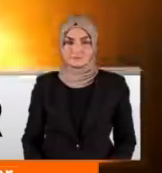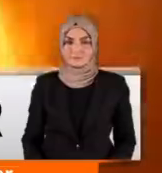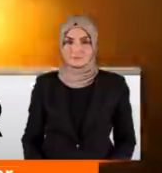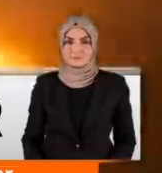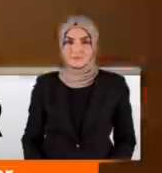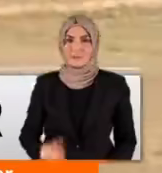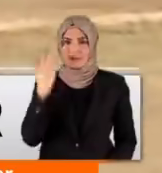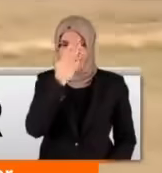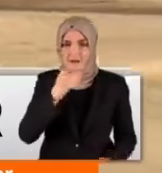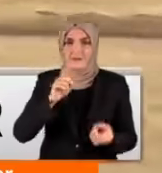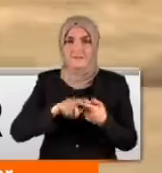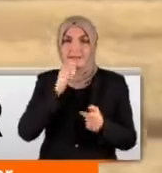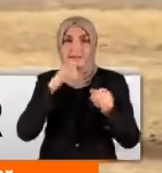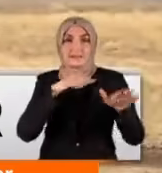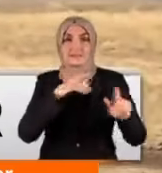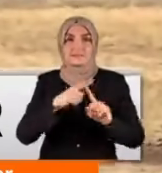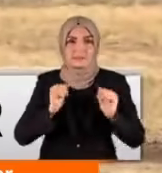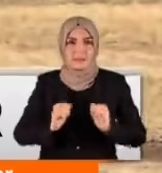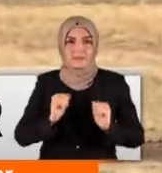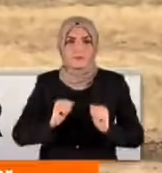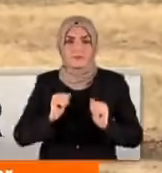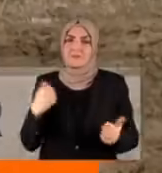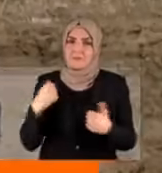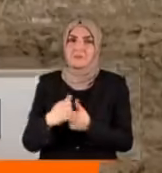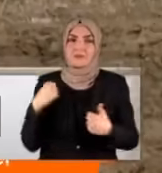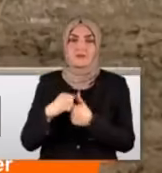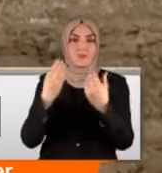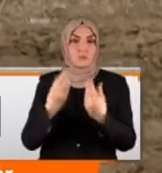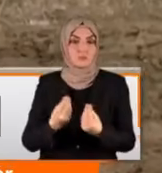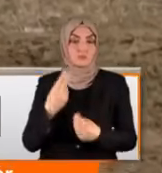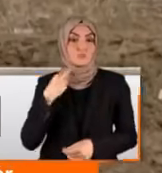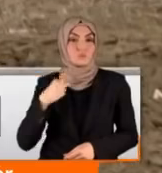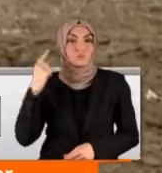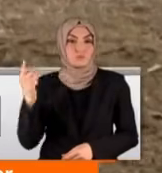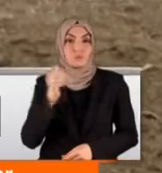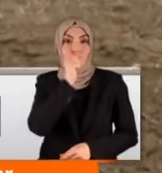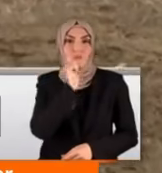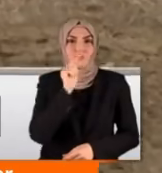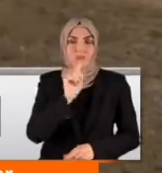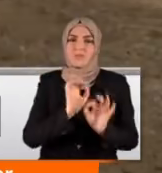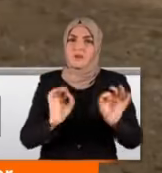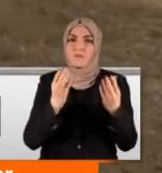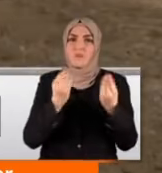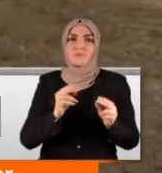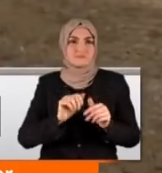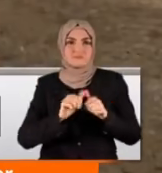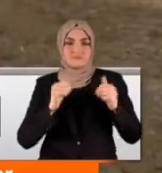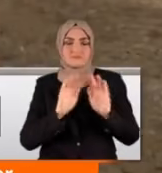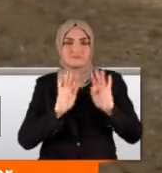kara ve deniz tatbikatları ard arda geldi Rusya Ukrayna'yı tam anlamıyla ablukaya aldı